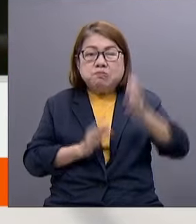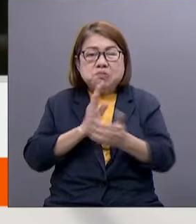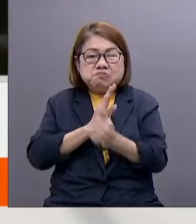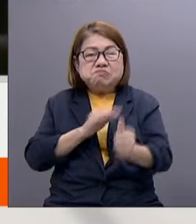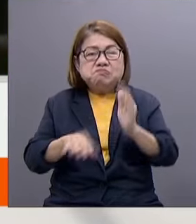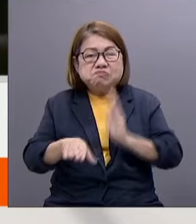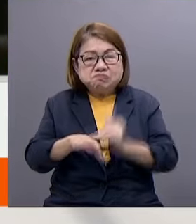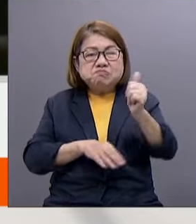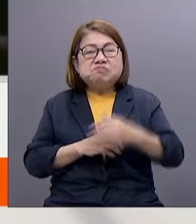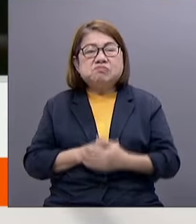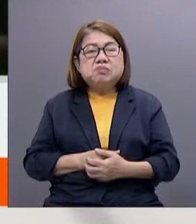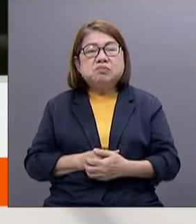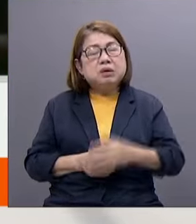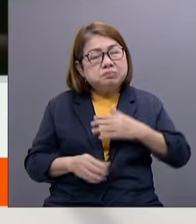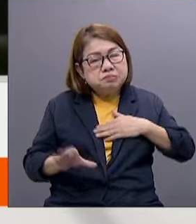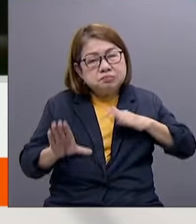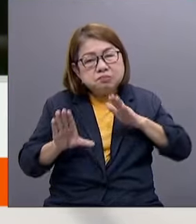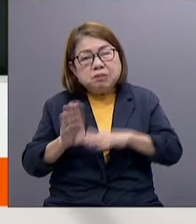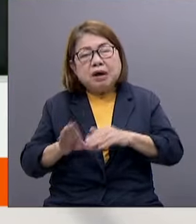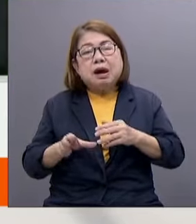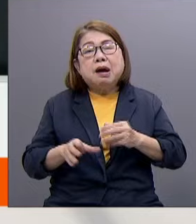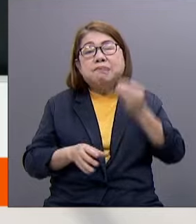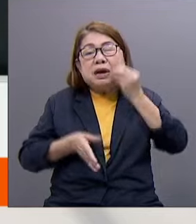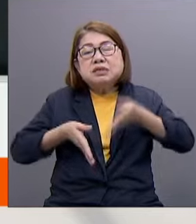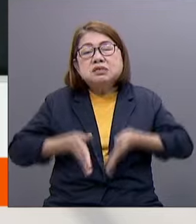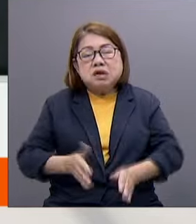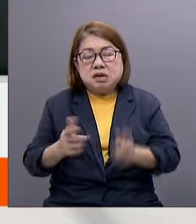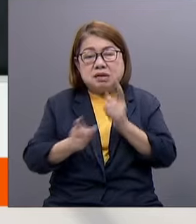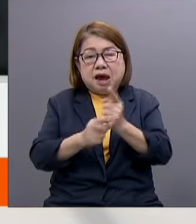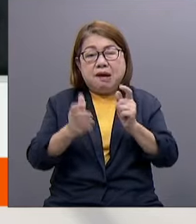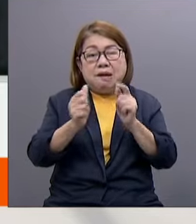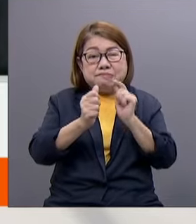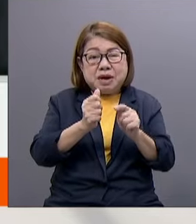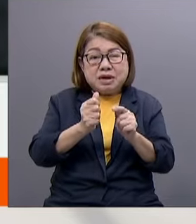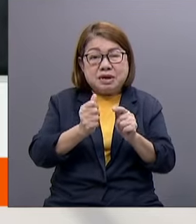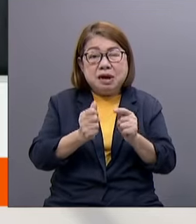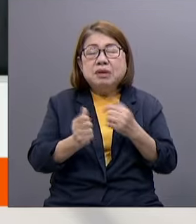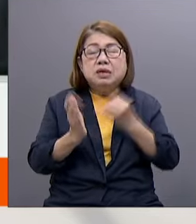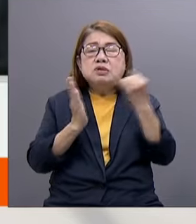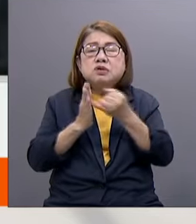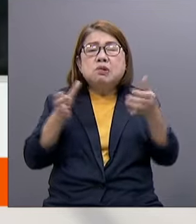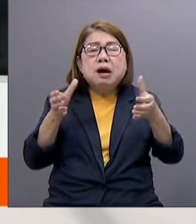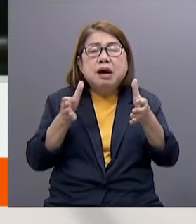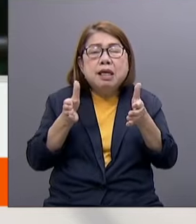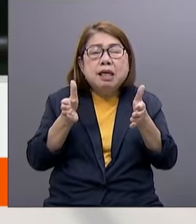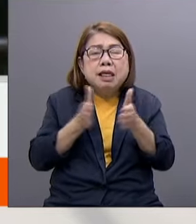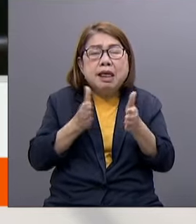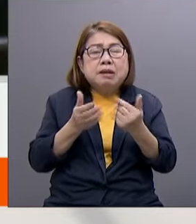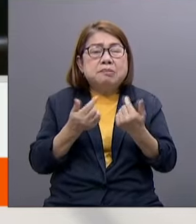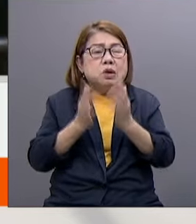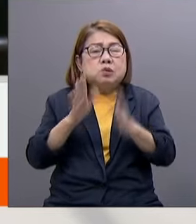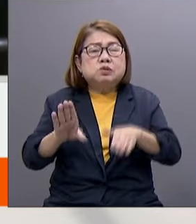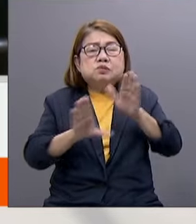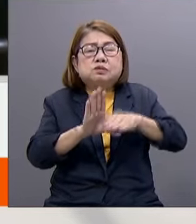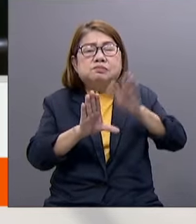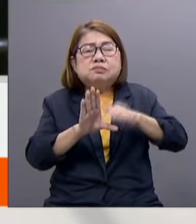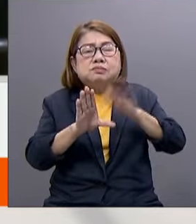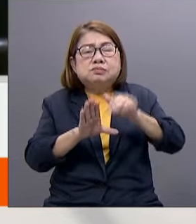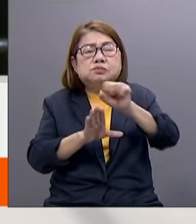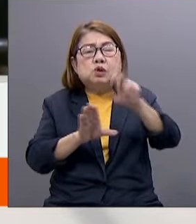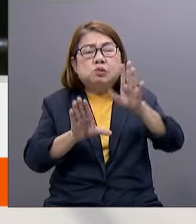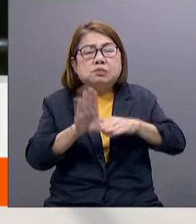การณ ์ ไปสมัครในอำเภอบ้านเกิดซึ่งเป็นจังหวัดเล็กๆหน่อยซึ่งไม่มีคู่แข่งขัน